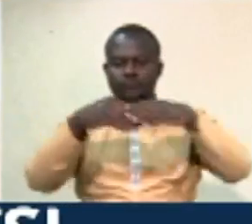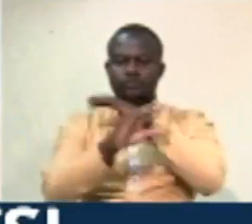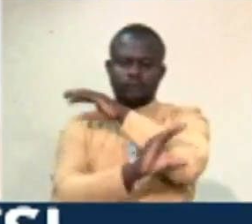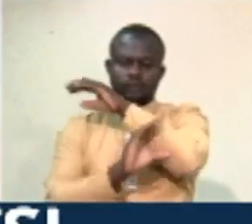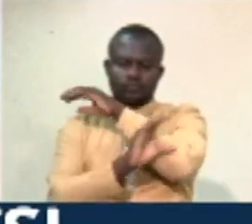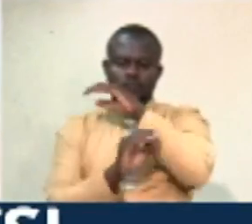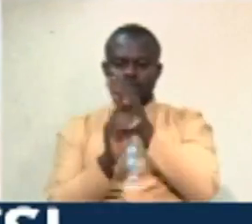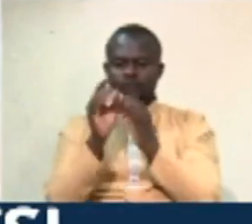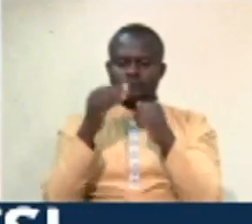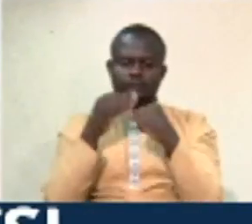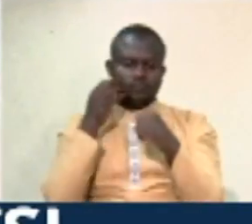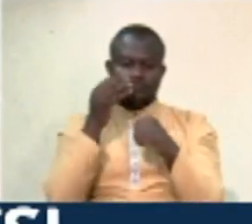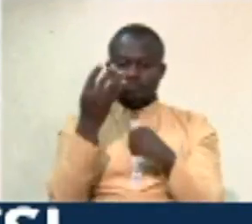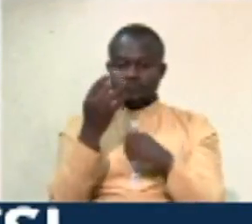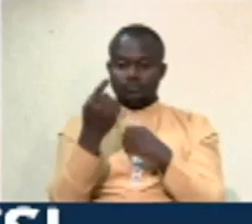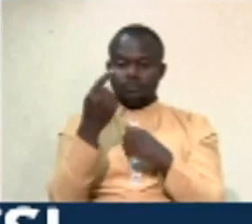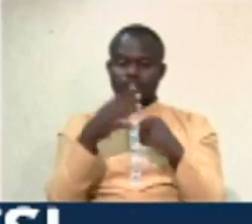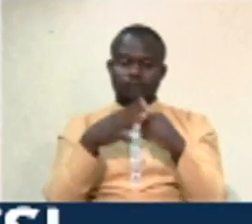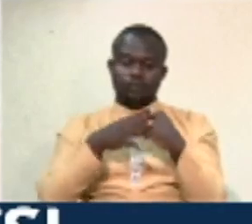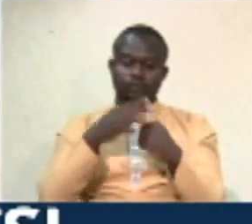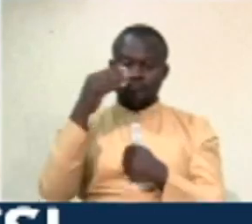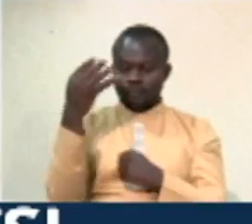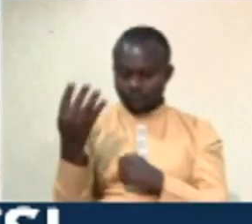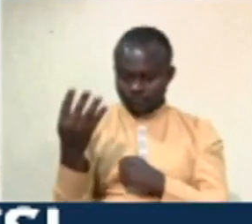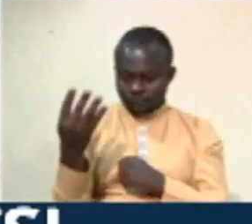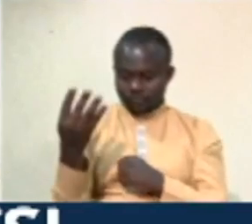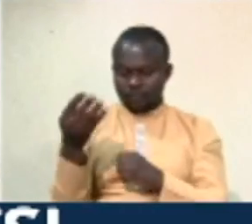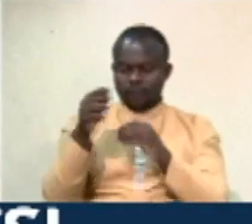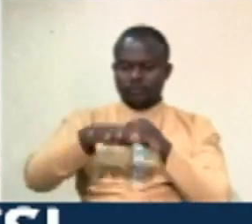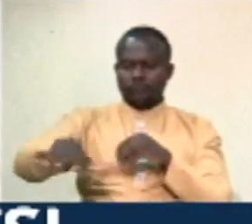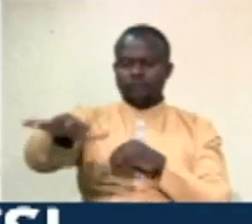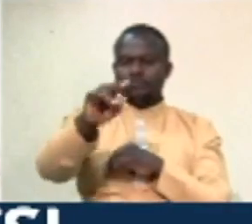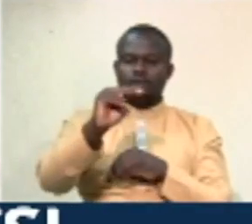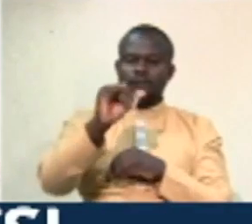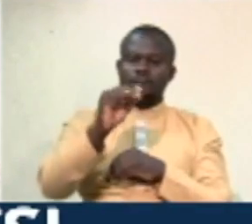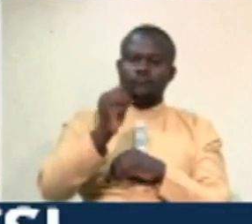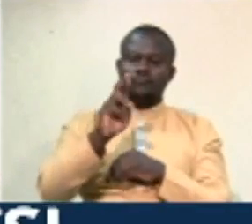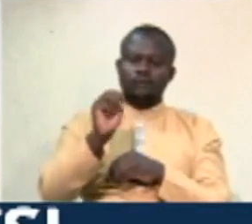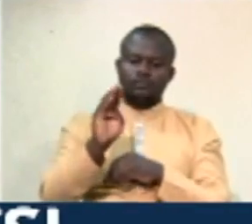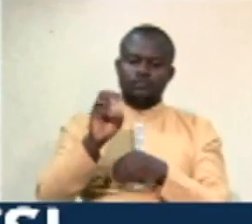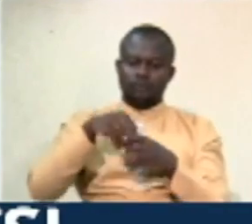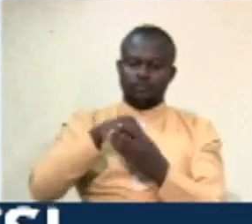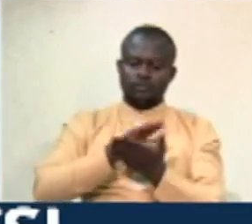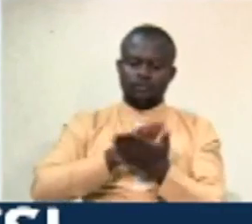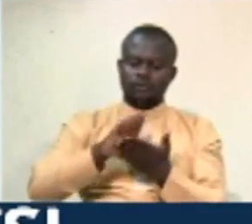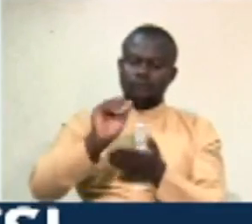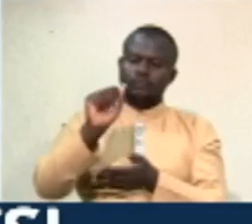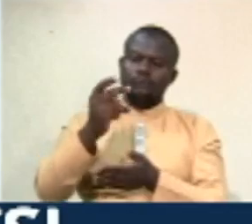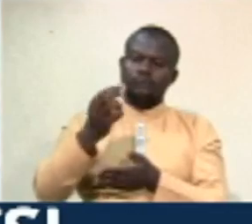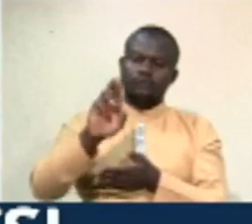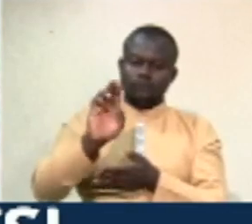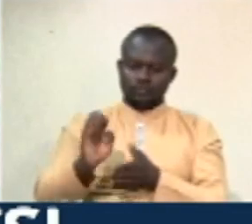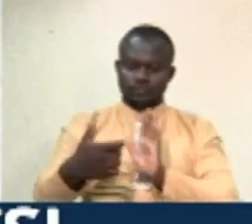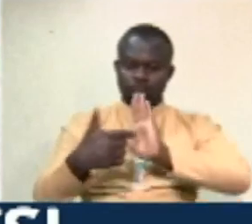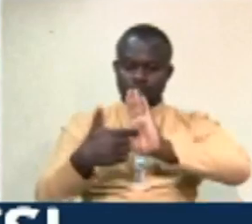by'igihugu tariki ya 8 Mata igihumbi kimwe magana cyenda mirongo icyenda na kane. Nk'aha ngaha i Nyamirambo kuri Saint Andre hari